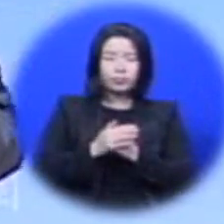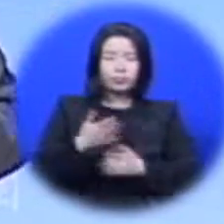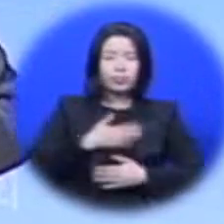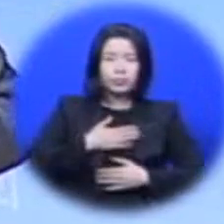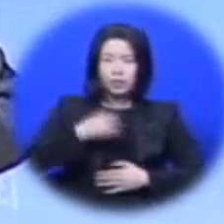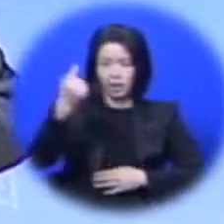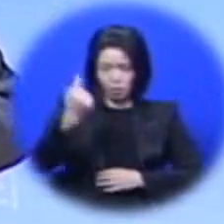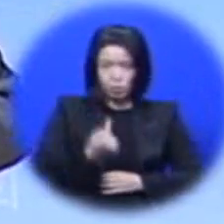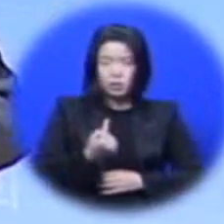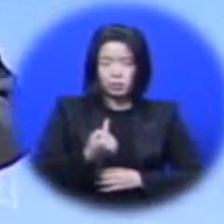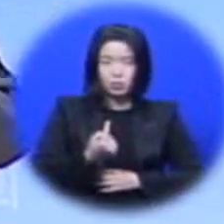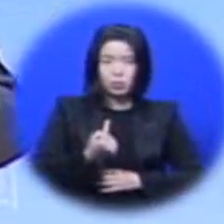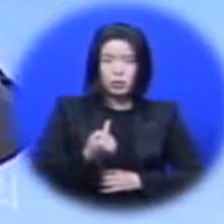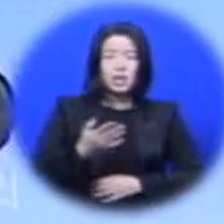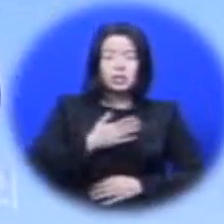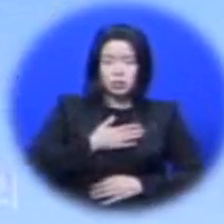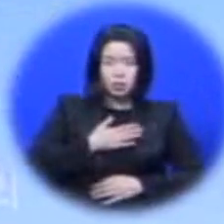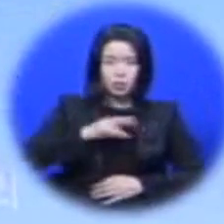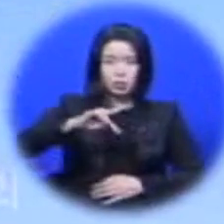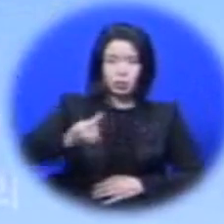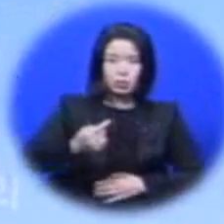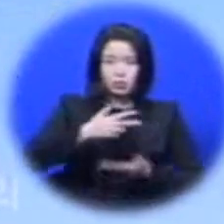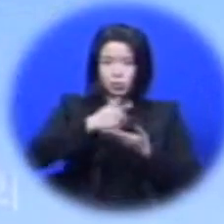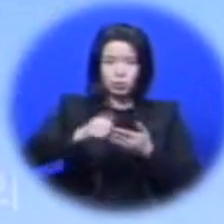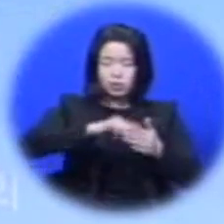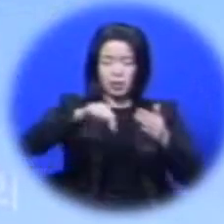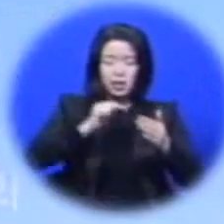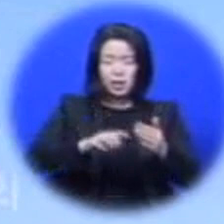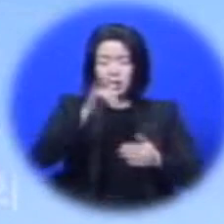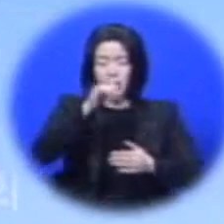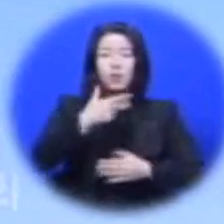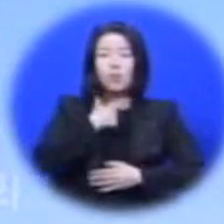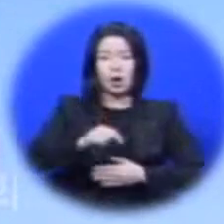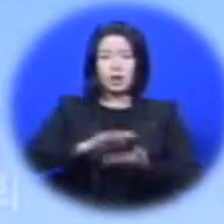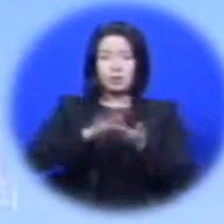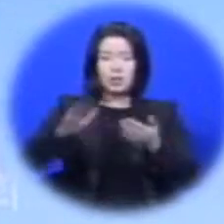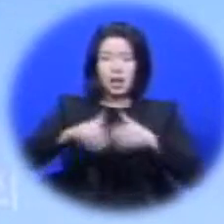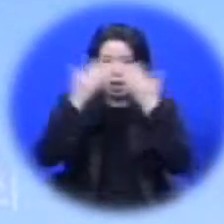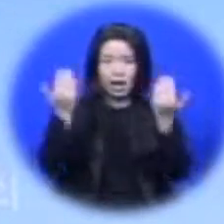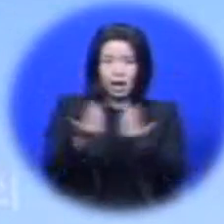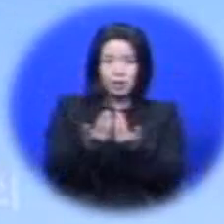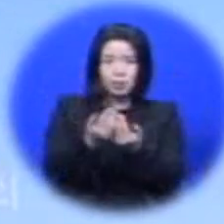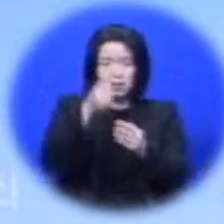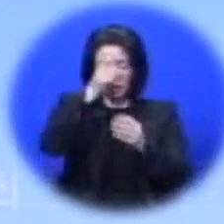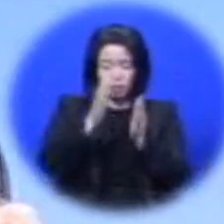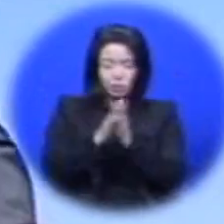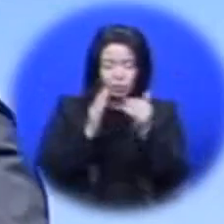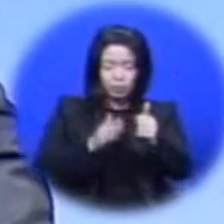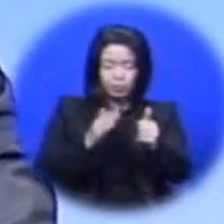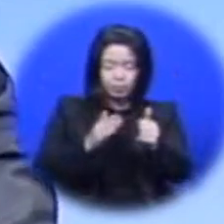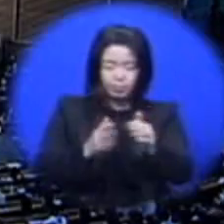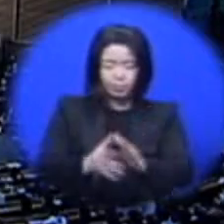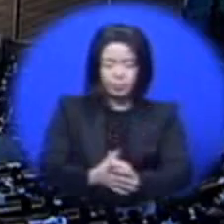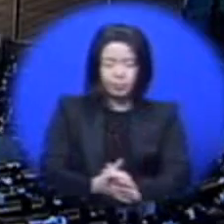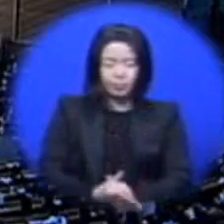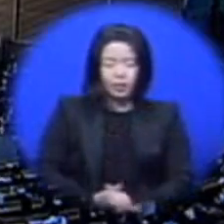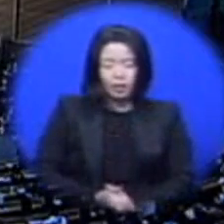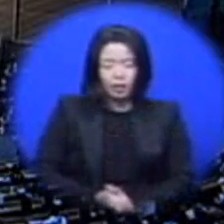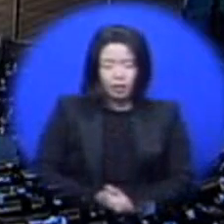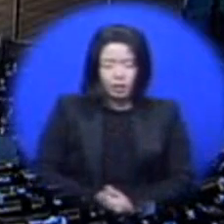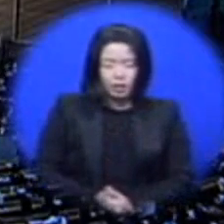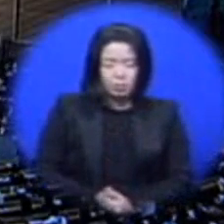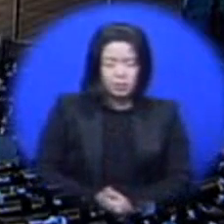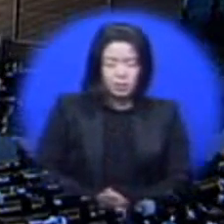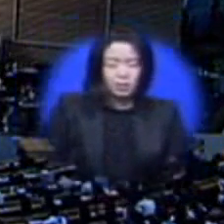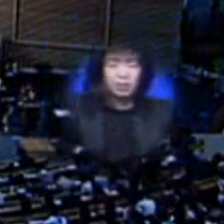제게 오시고 저도 주님 안에 있기를 원합니다. 우리 같이 기도합시다. 은혜와 사랑에 충만하신